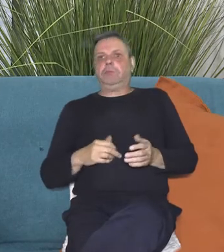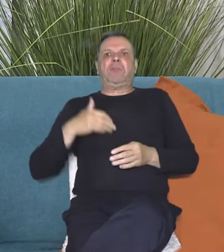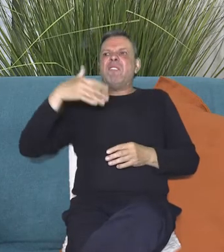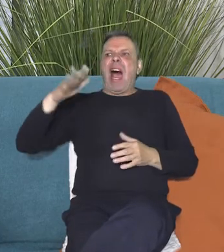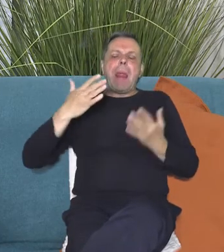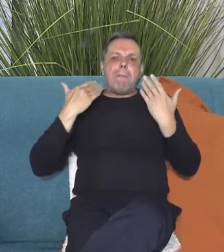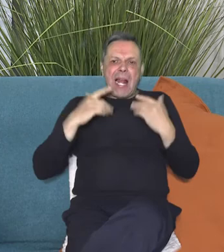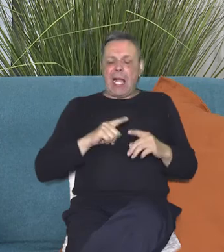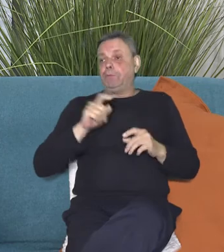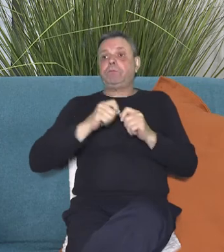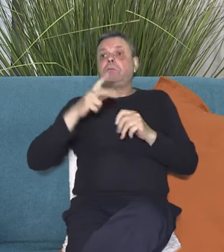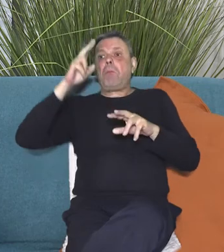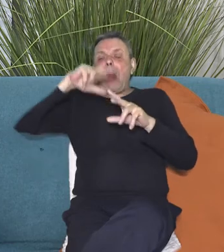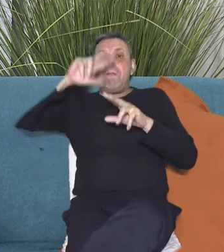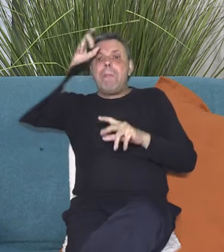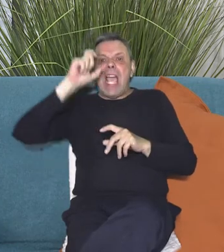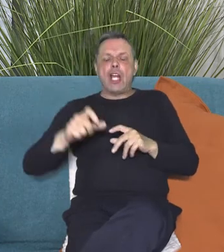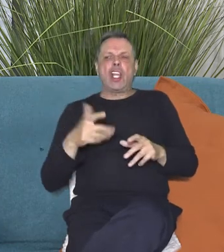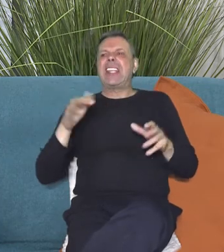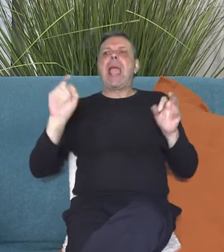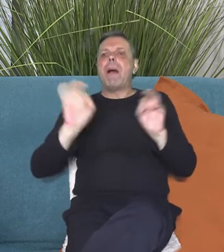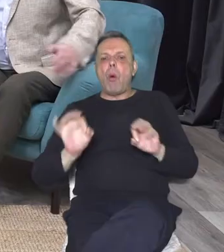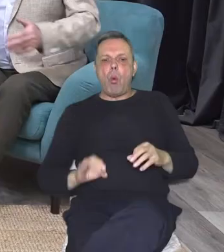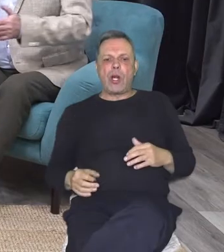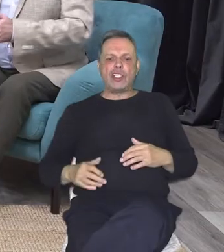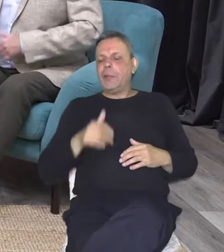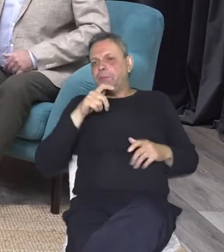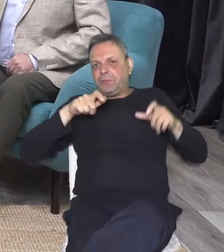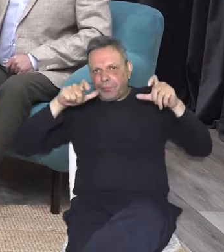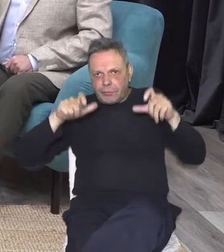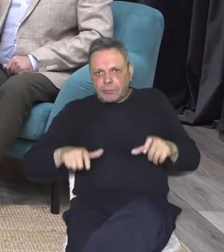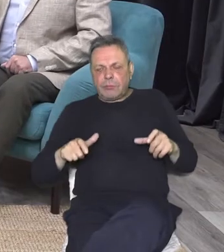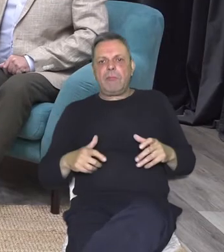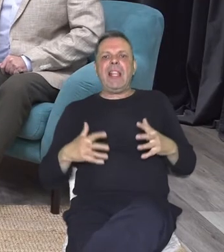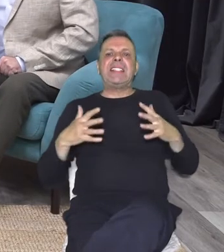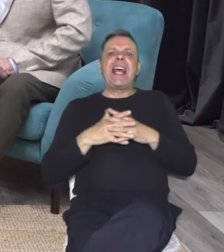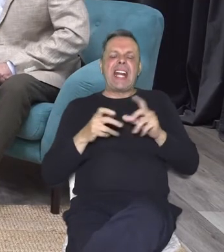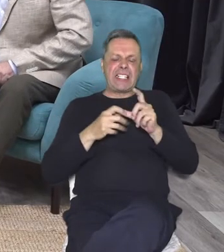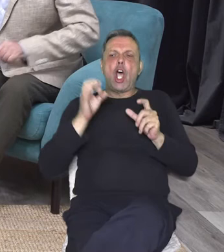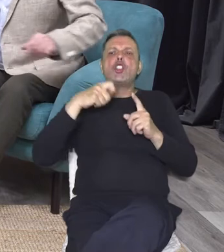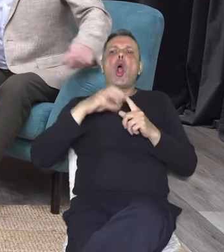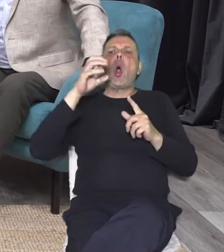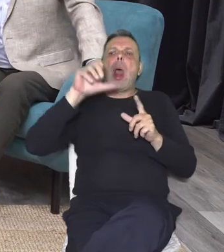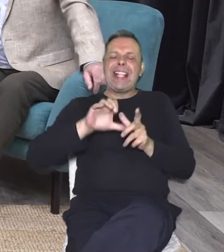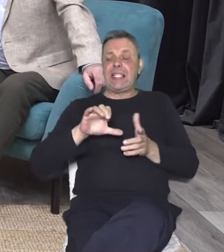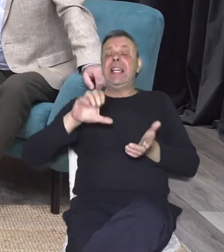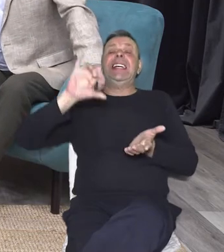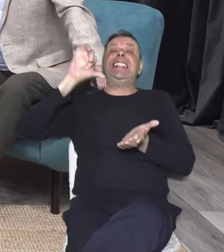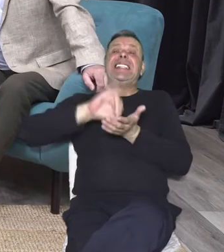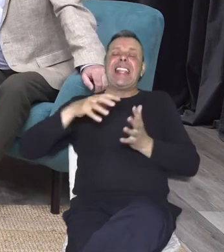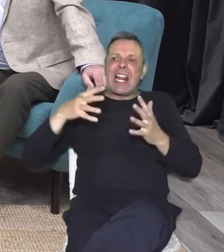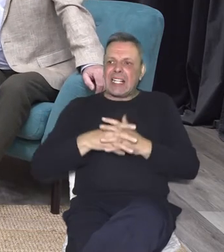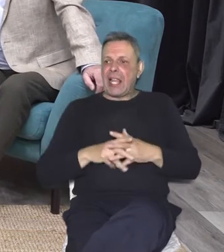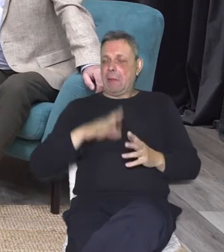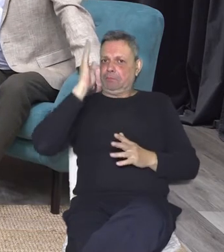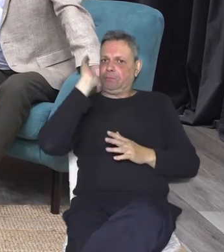i van nacionalnog parka pa do Bihaća gdje imamo uređen jedan stari grad Sokolac, pa sami centar